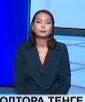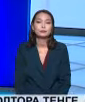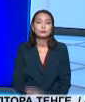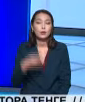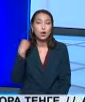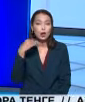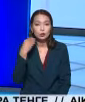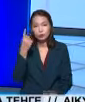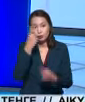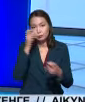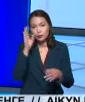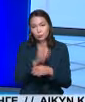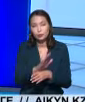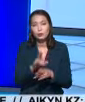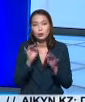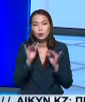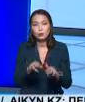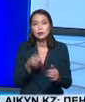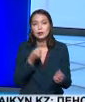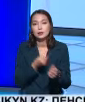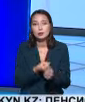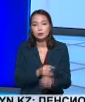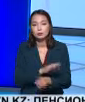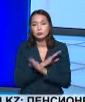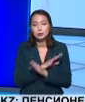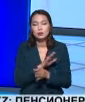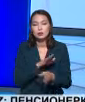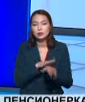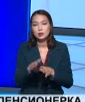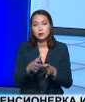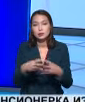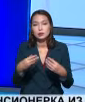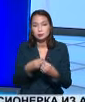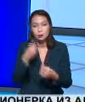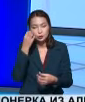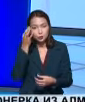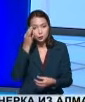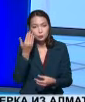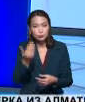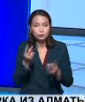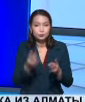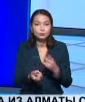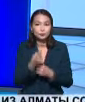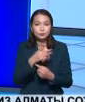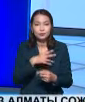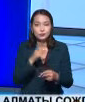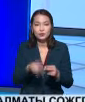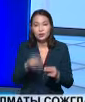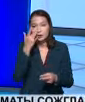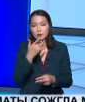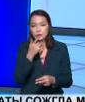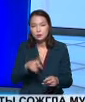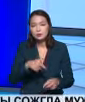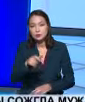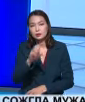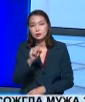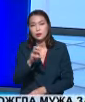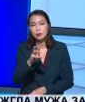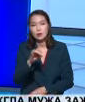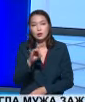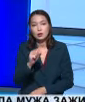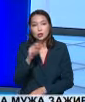В Актобе огласили приговор по делу о ДТП, унесшем жизни целой семьи. Напомню, трагедия произошла в конце лета на трассе